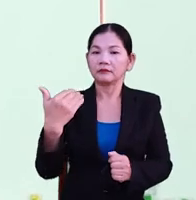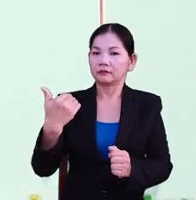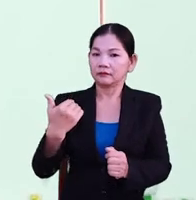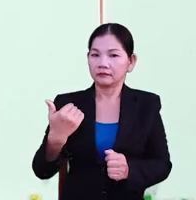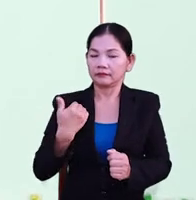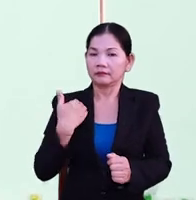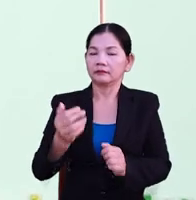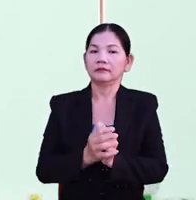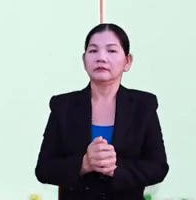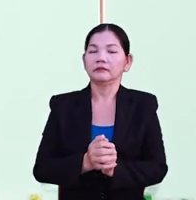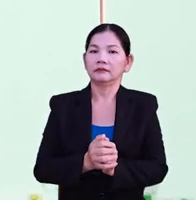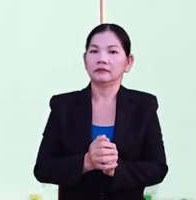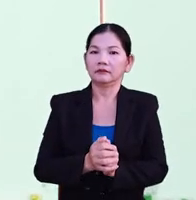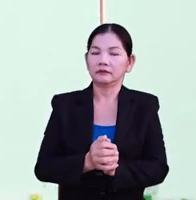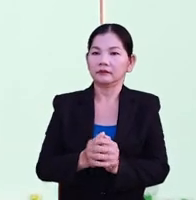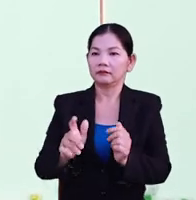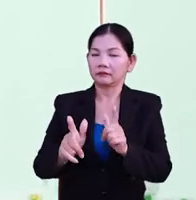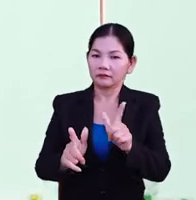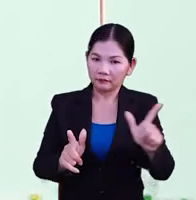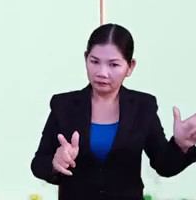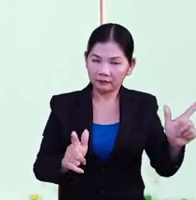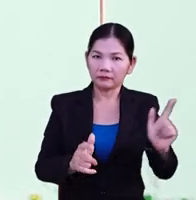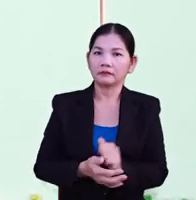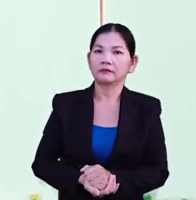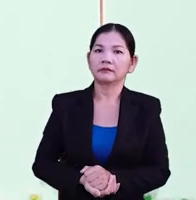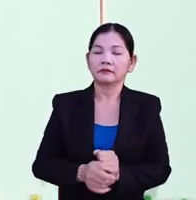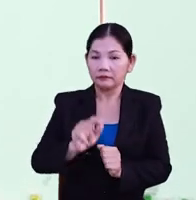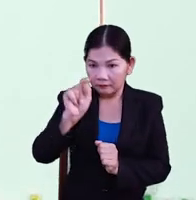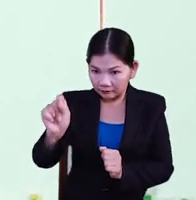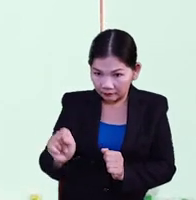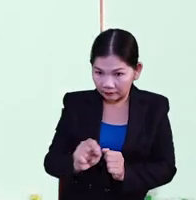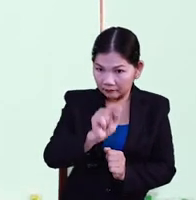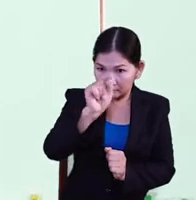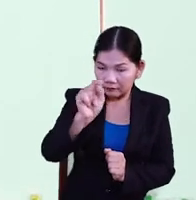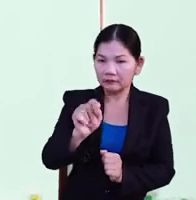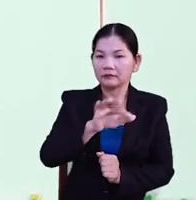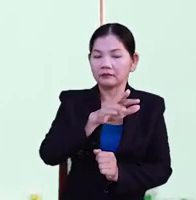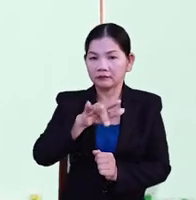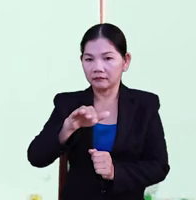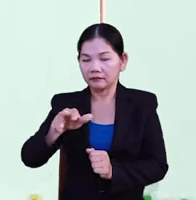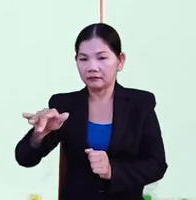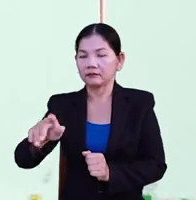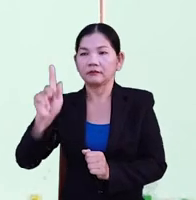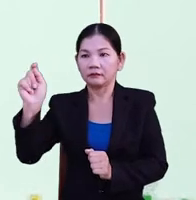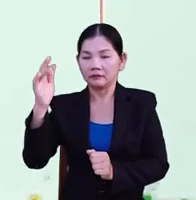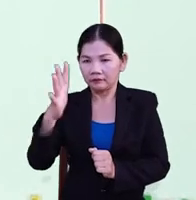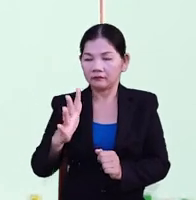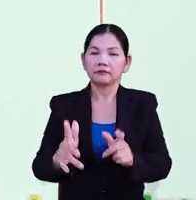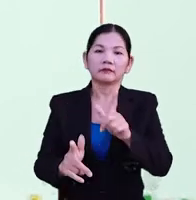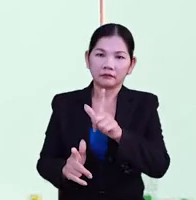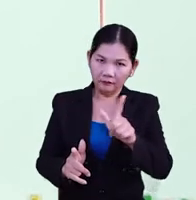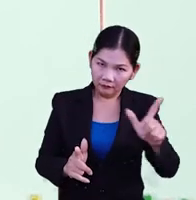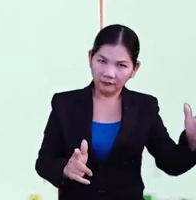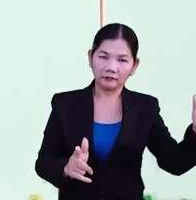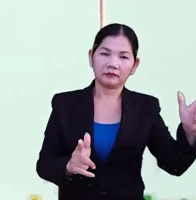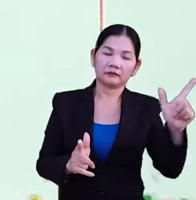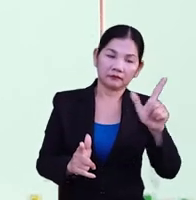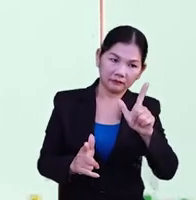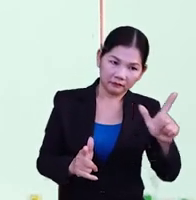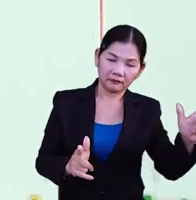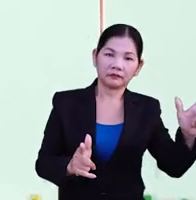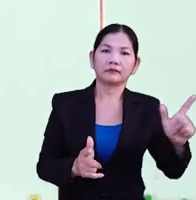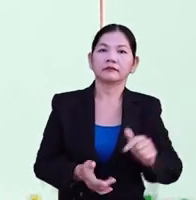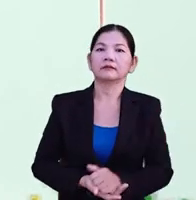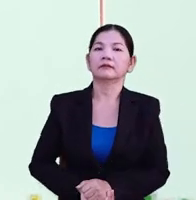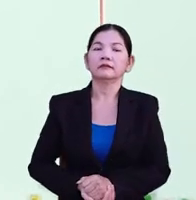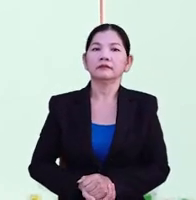នៅខាងឆ្វេងចាម្ដងទៀតចវងអក្សរនៃរូបដែលនៅខាង